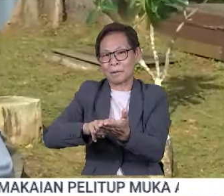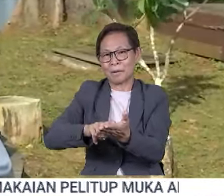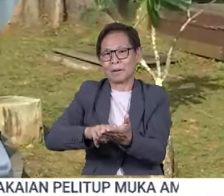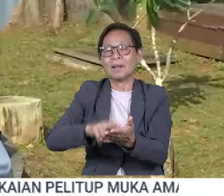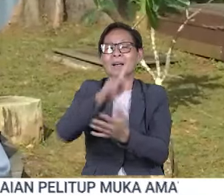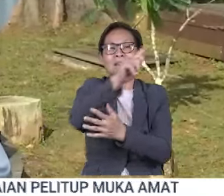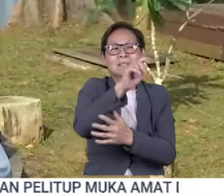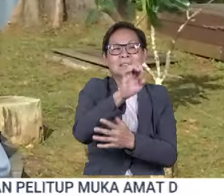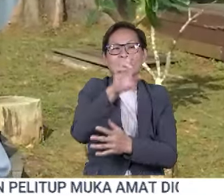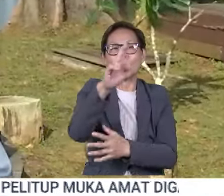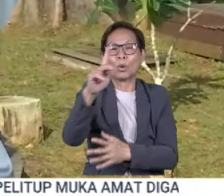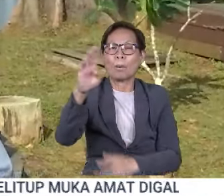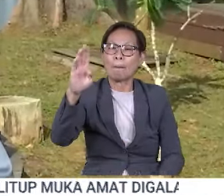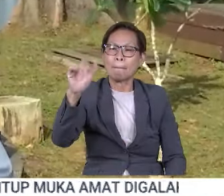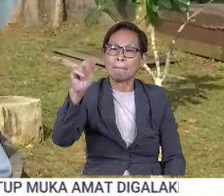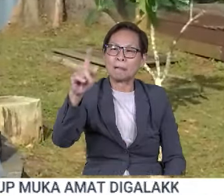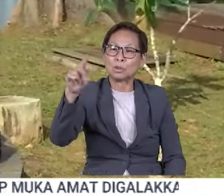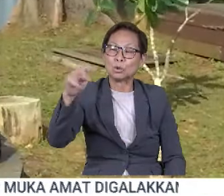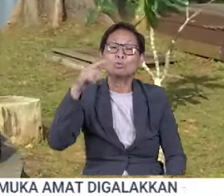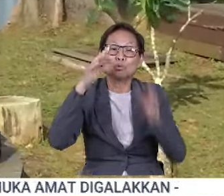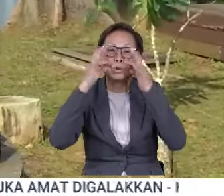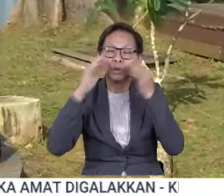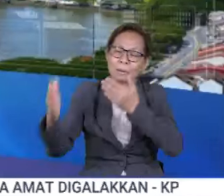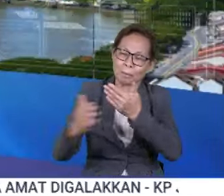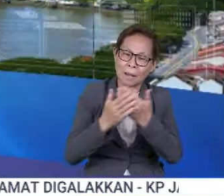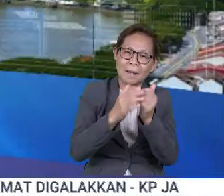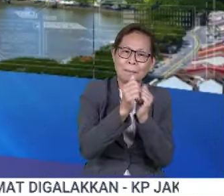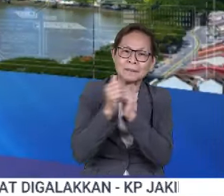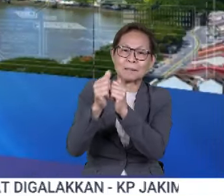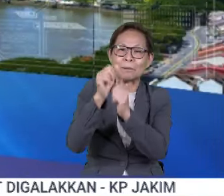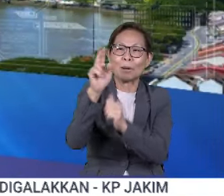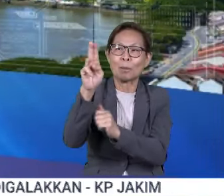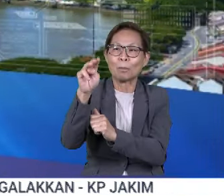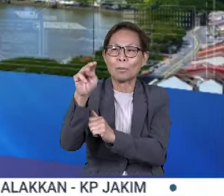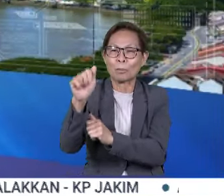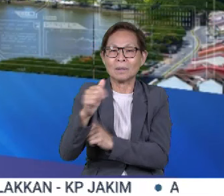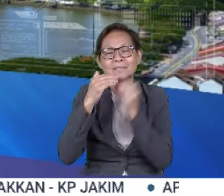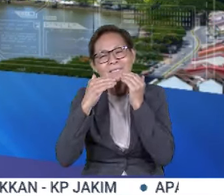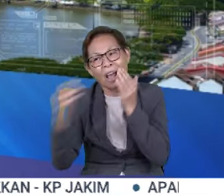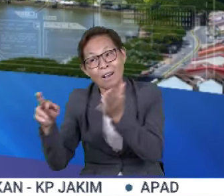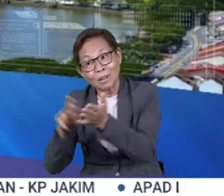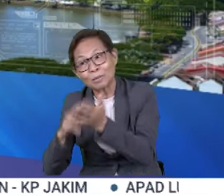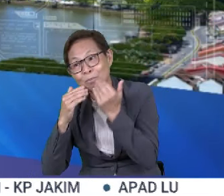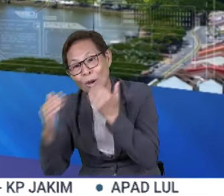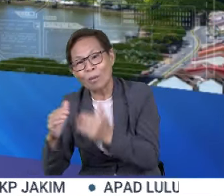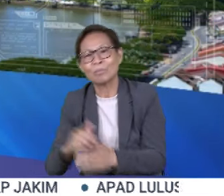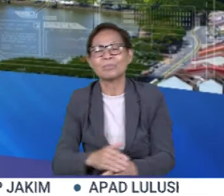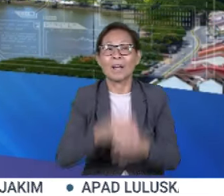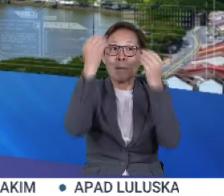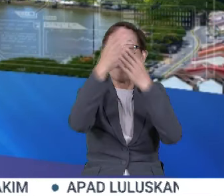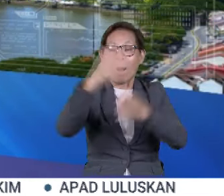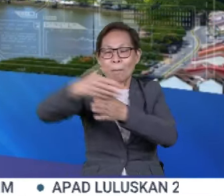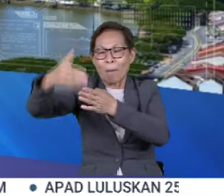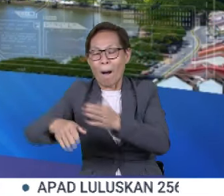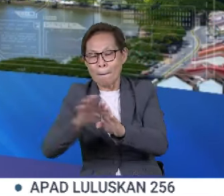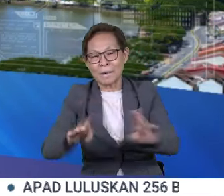Bandung, Kuching. Kita kembali bersama Buma. Terima kasih Dikin atas laporan anda. Baik, perkongsian itu tadi mengakhiri